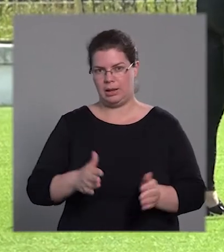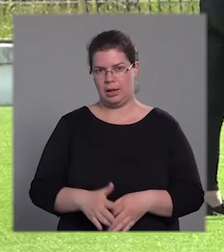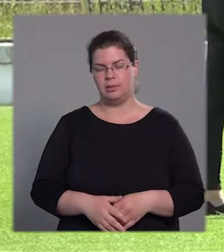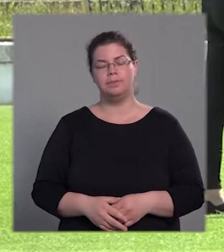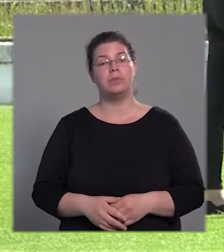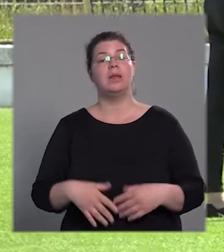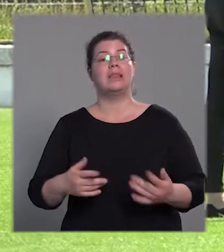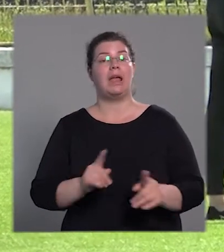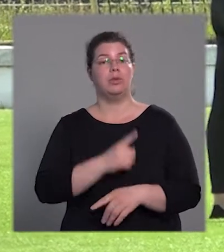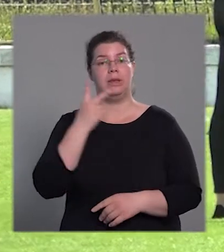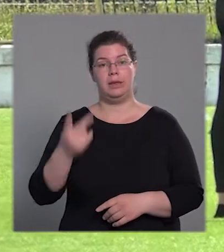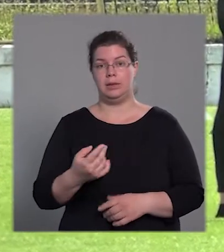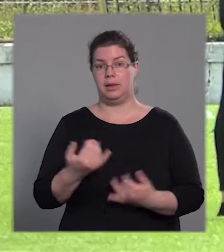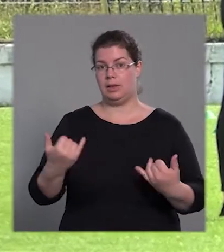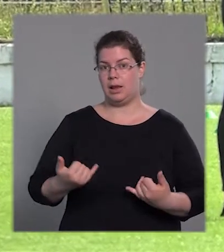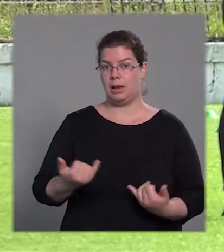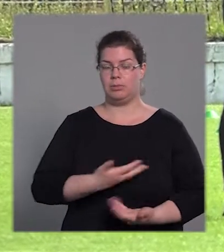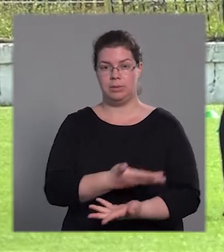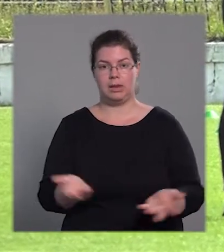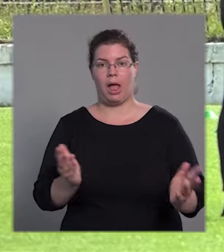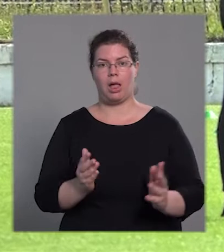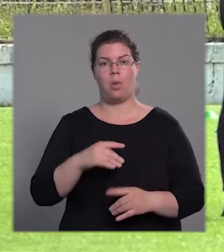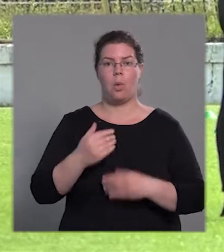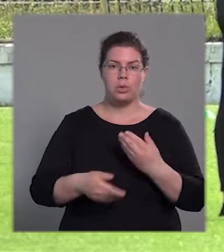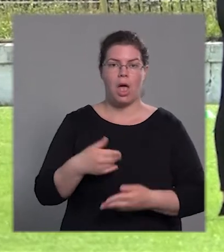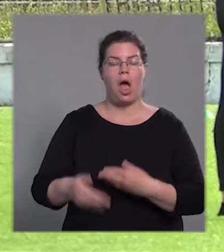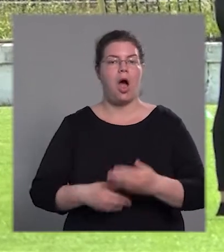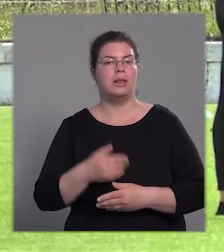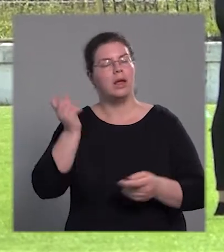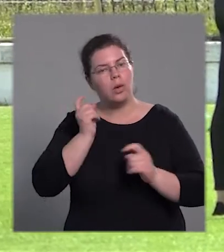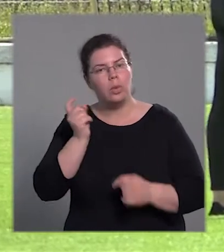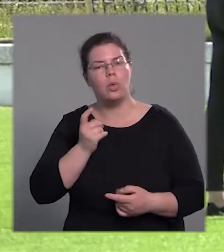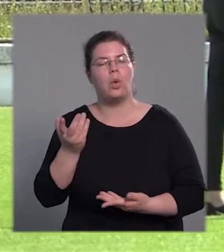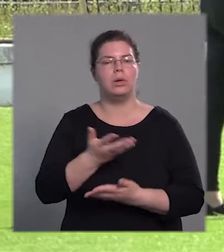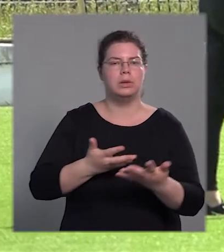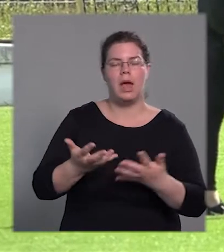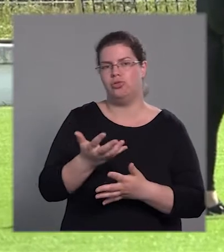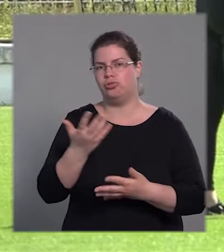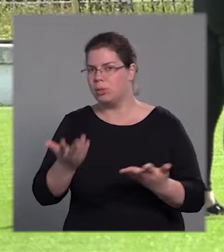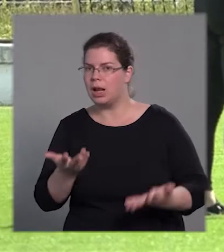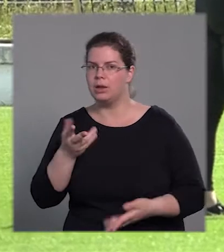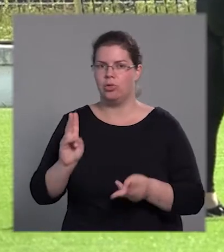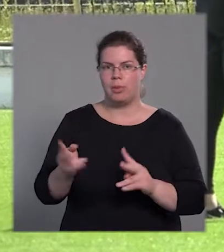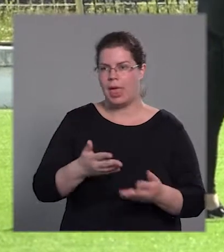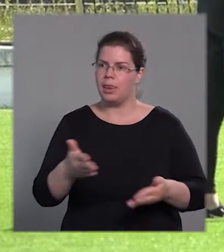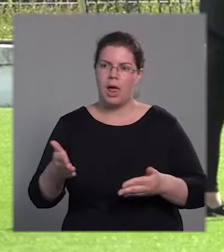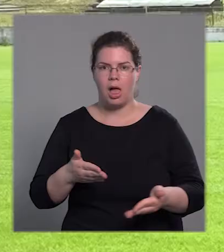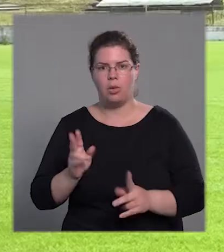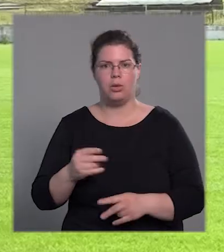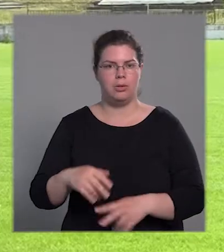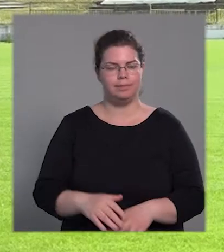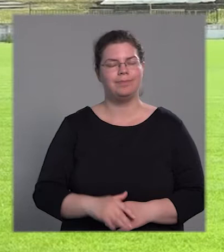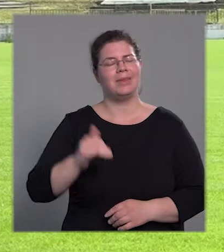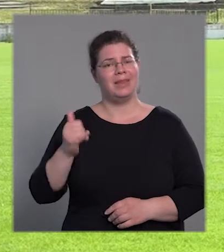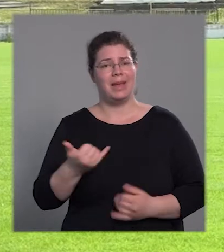hogy jelenleg mindenhol zajlik a gondolkodás, a mérlegelés, hogy merre hány méter? Hát igen, most